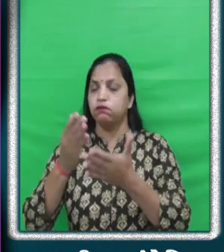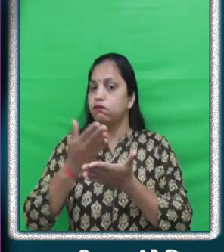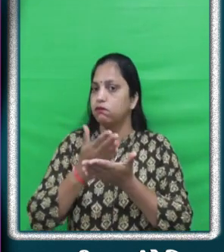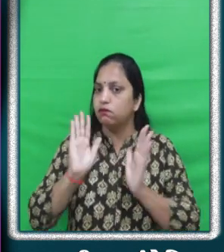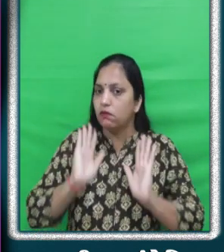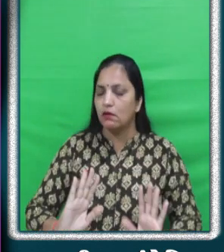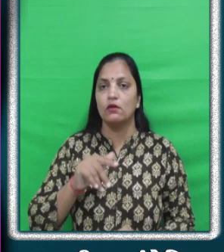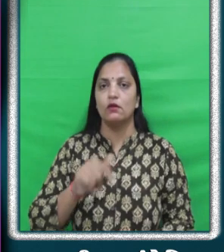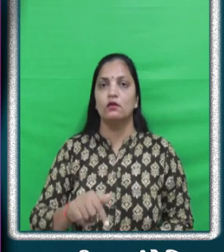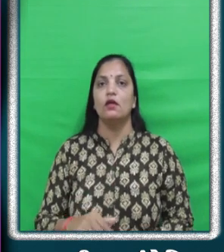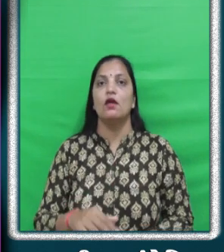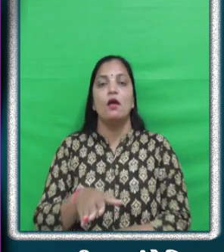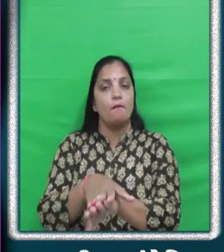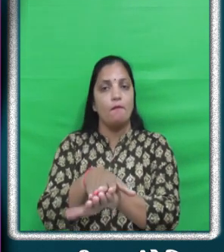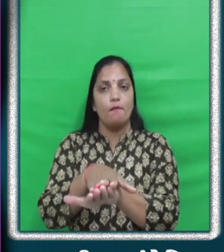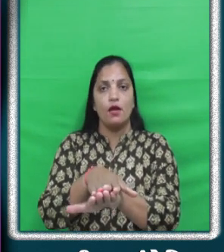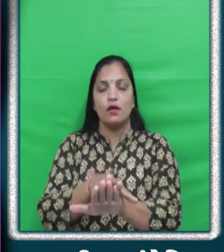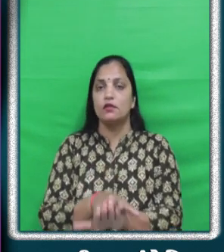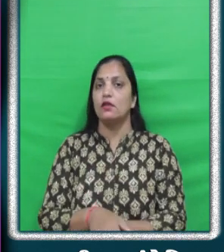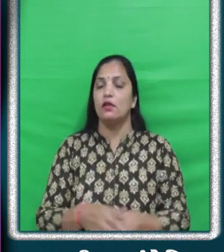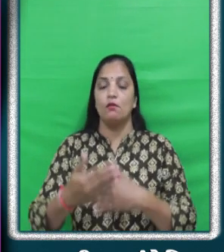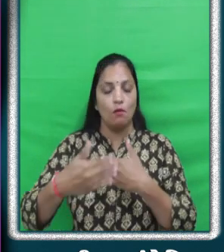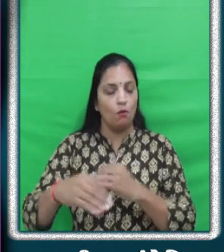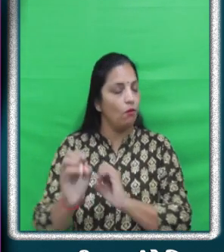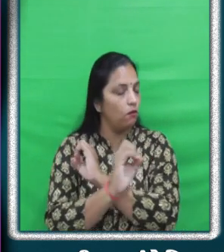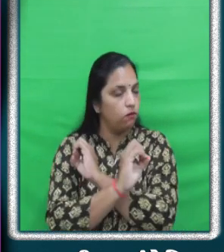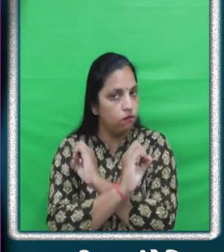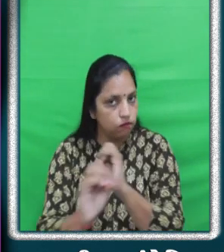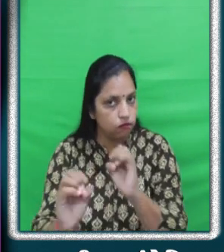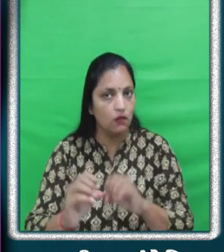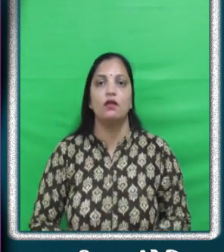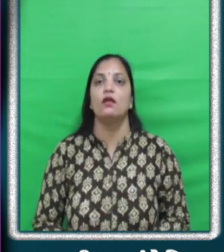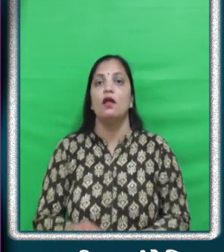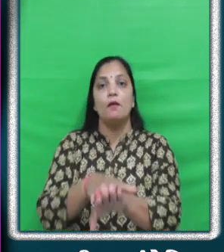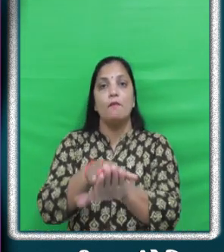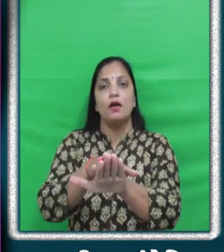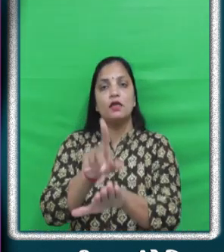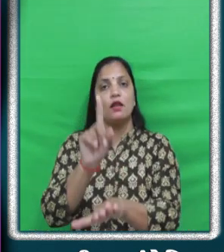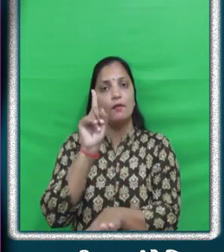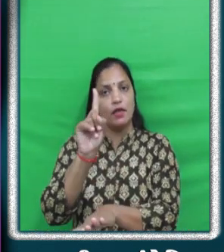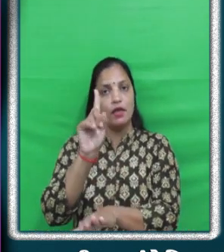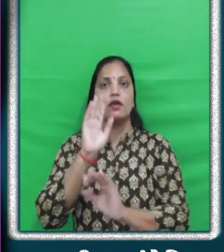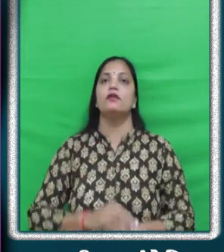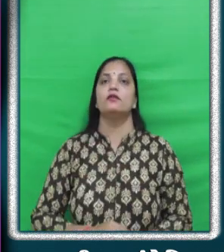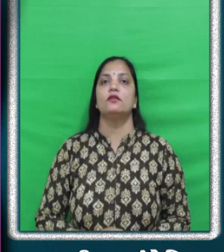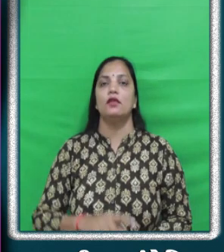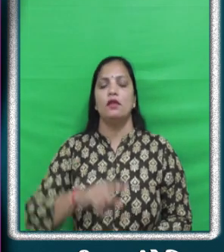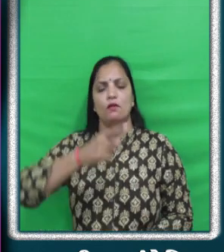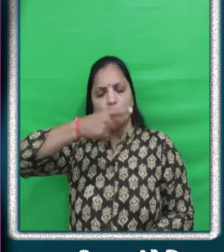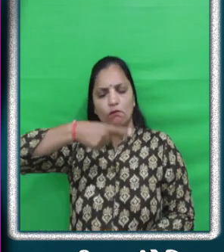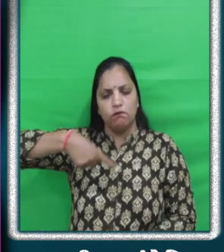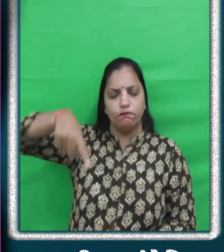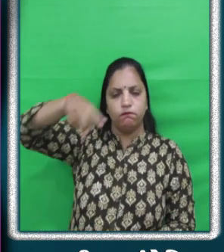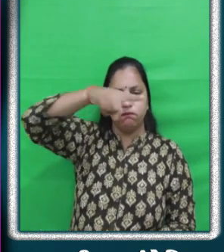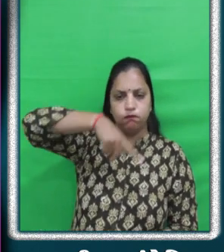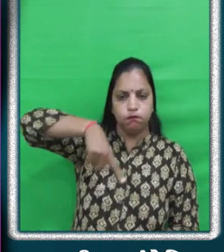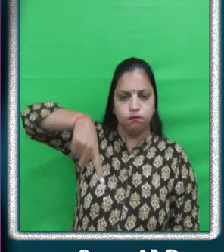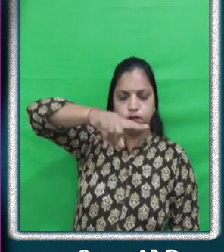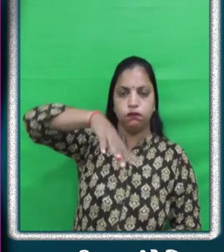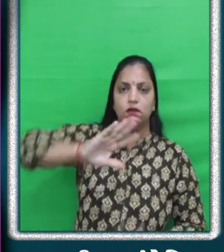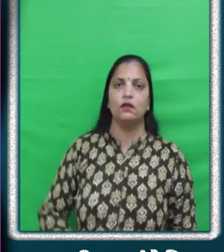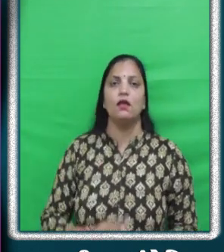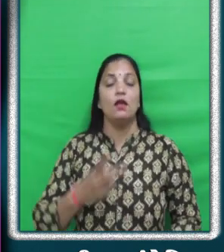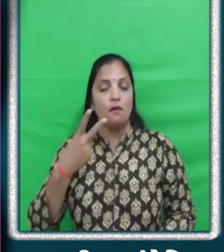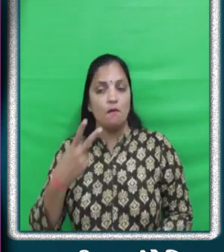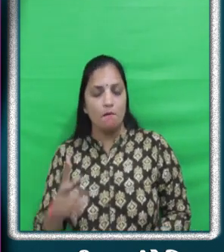લેજો। માછલીમાં જે છે બેવડું પરિવહન થતું નથી, માછલીમાં ખાલી એક જ વખત એક જ ચક્રમાં પરિવહન થાય